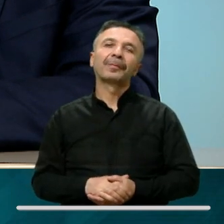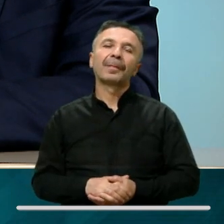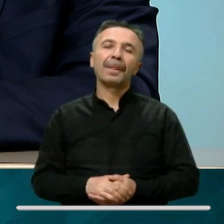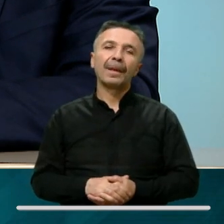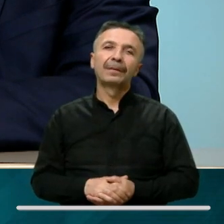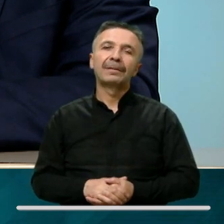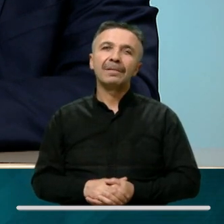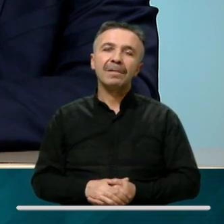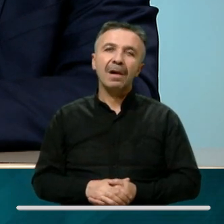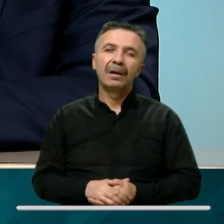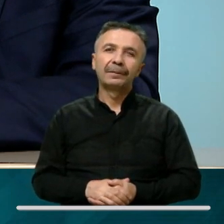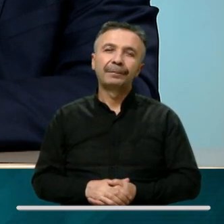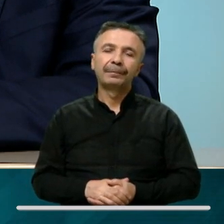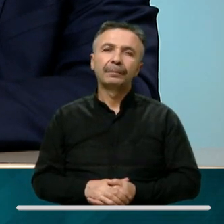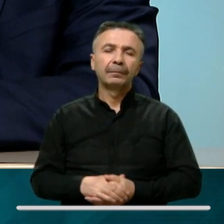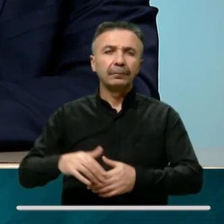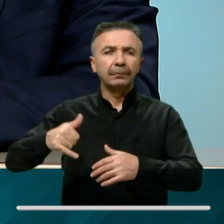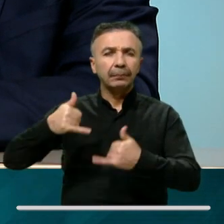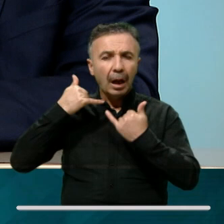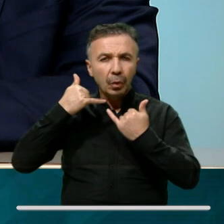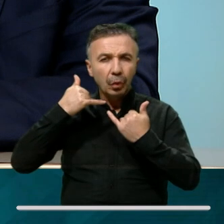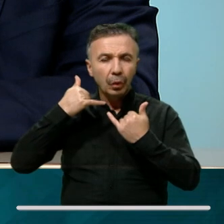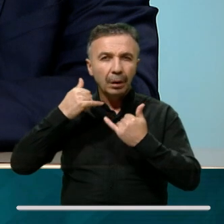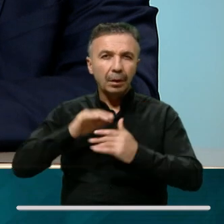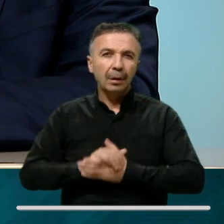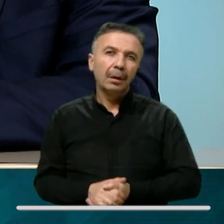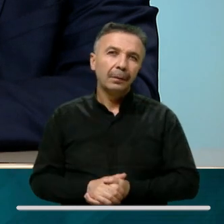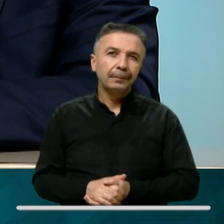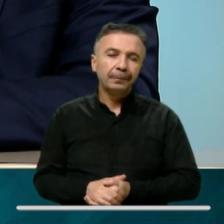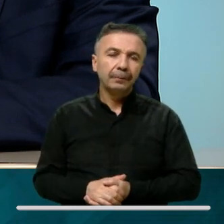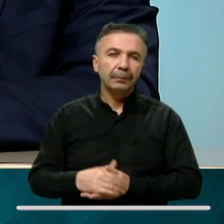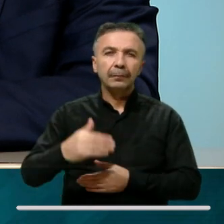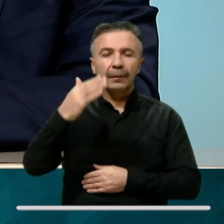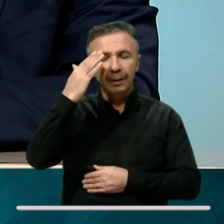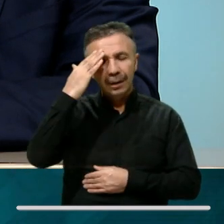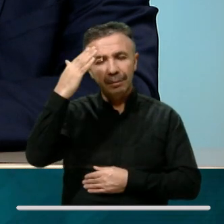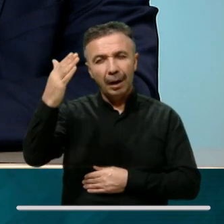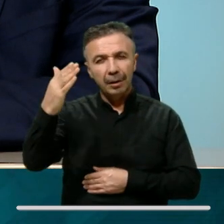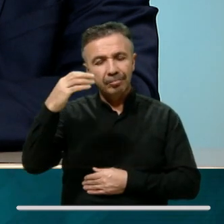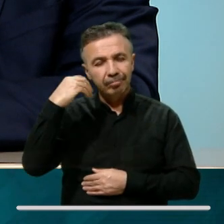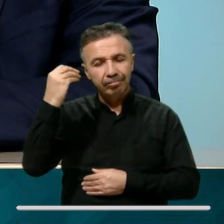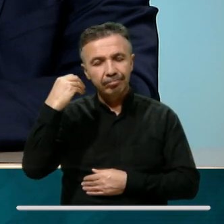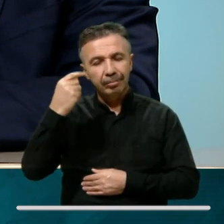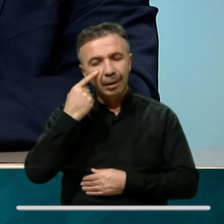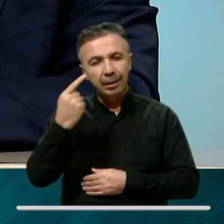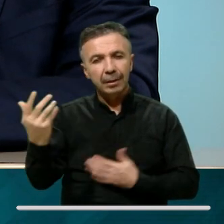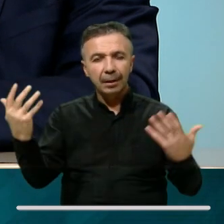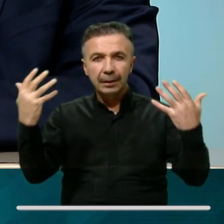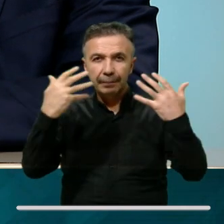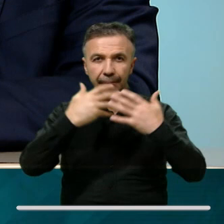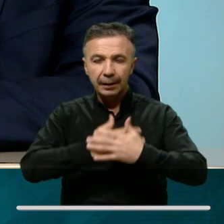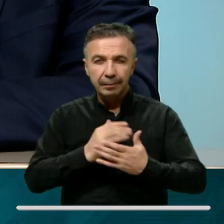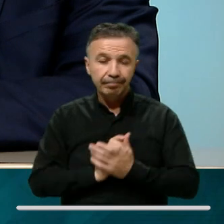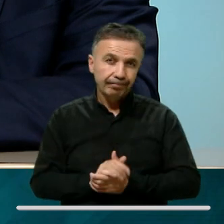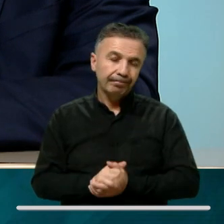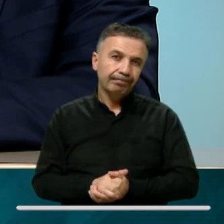Alo. Alo. Buyurun Mazlum Bey. Selamünaleyküm hocam. Ve aleykümselam. Hayırlı akşamlar. Sağ olun efendim. Teşekkür